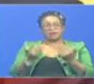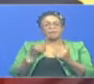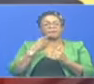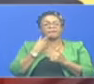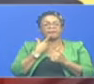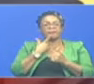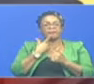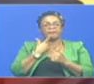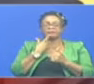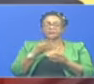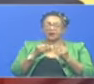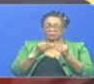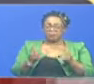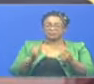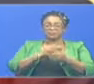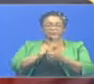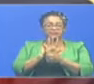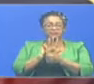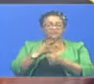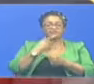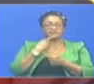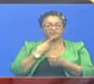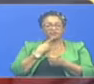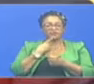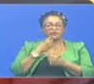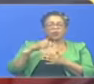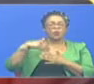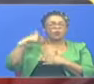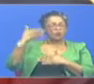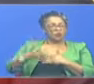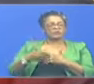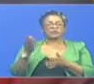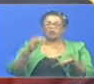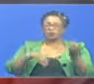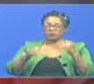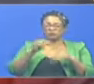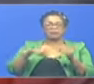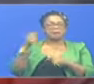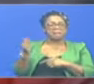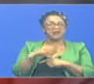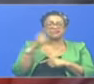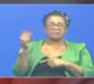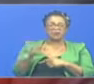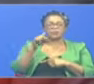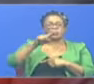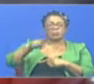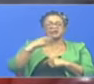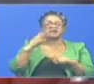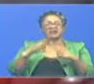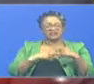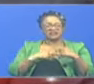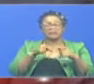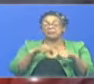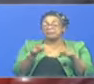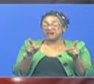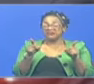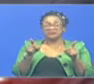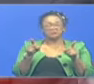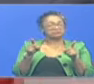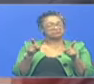kukabiliana na virusi vya corona, na wanasema ya kwamba wamekuwa kitoa ule mchango wao kila mwezi wa 1700, lakini licha ya hayo yote